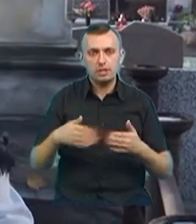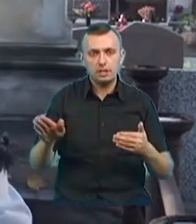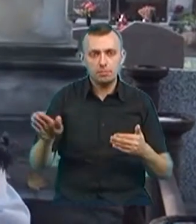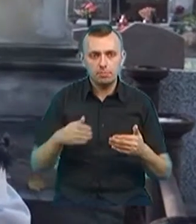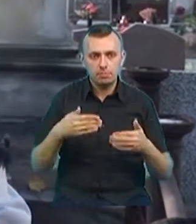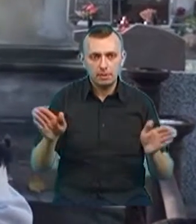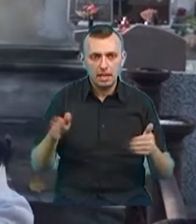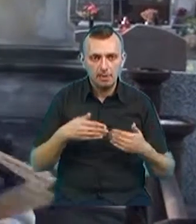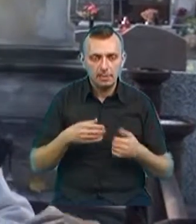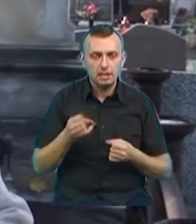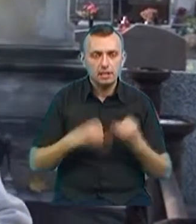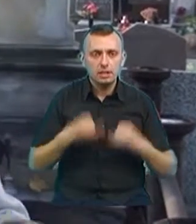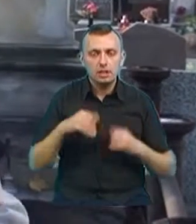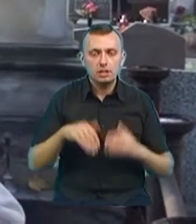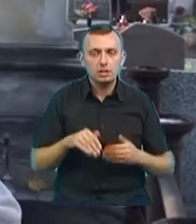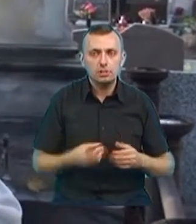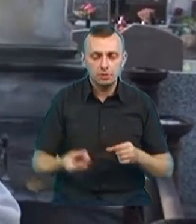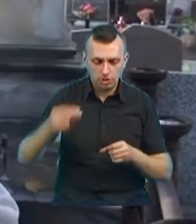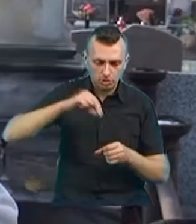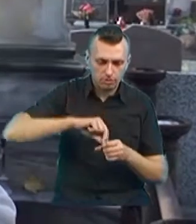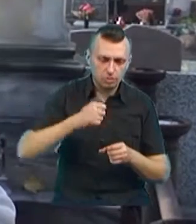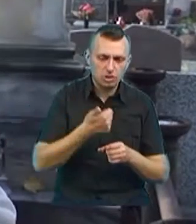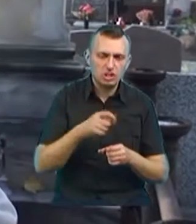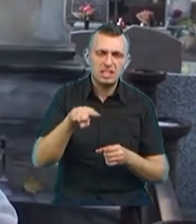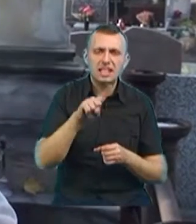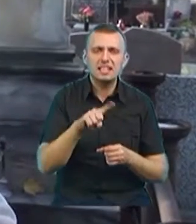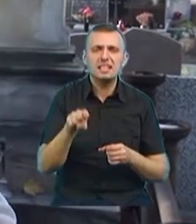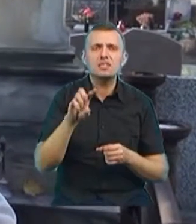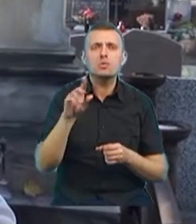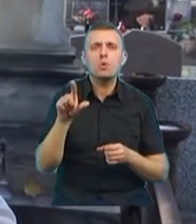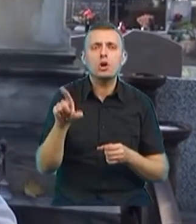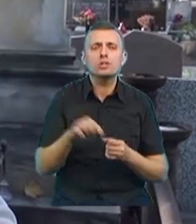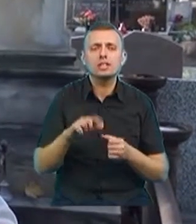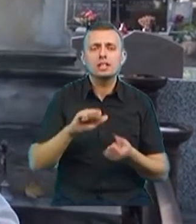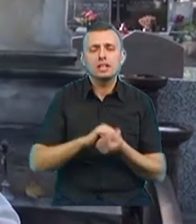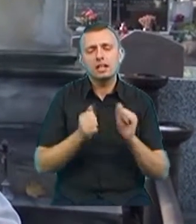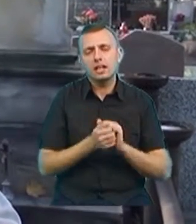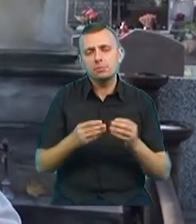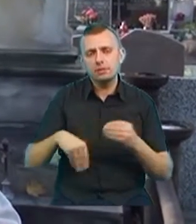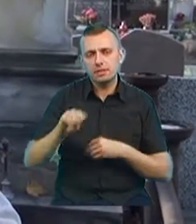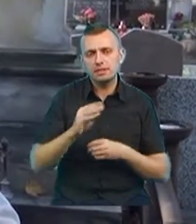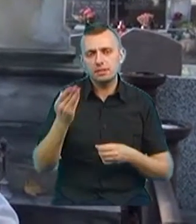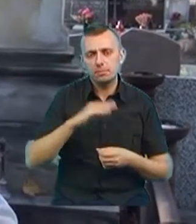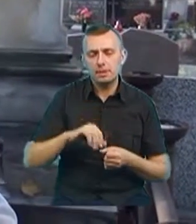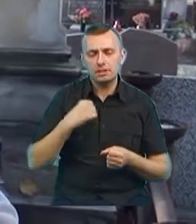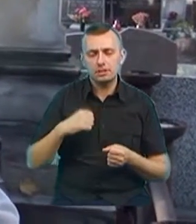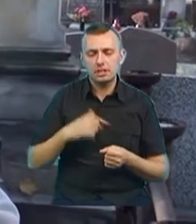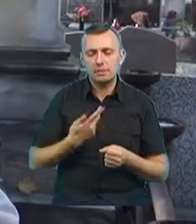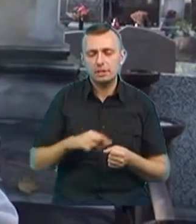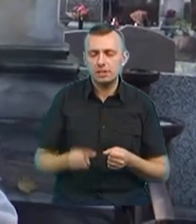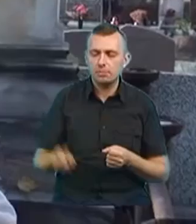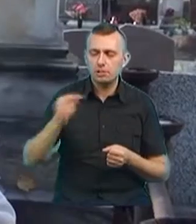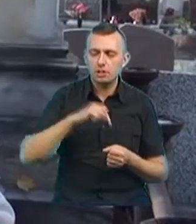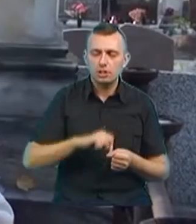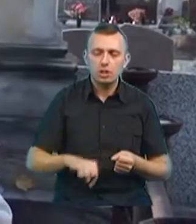głównej bramie. Jeżeli możecie Państwo wrzucić złotówkę albo więcej, bardzo prosimy.